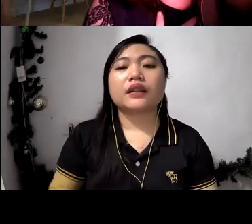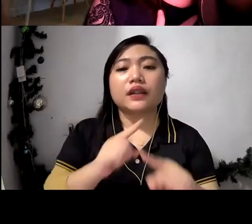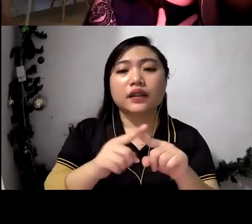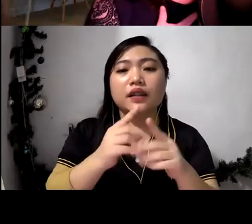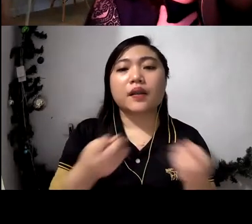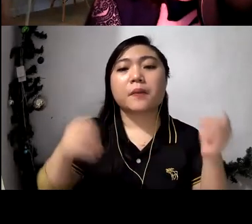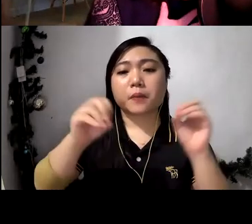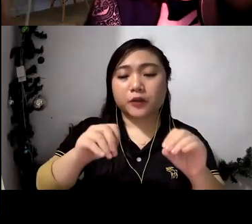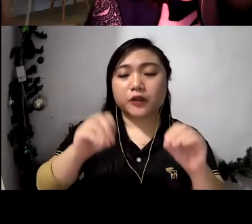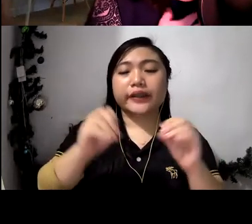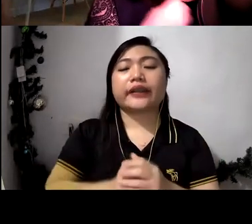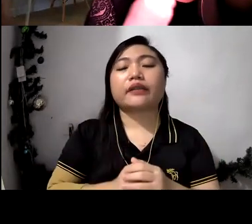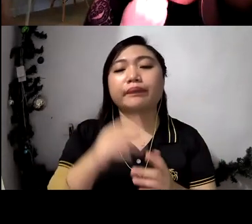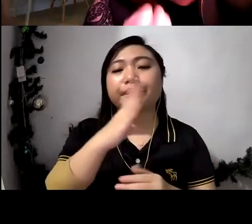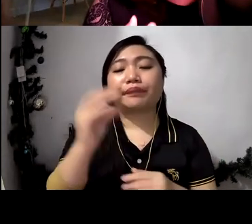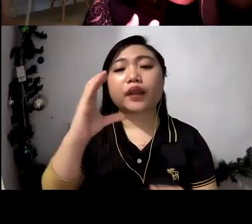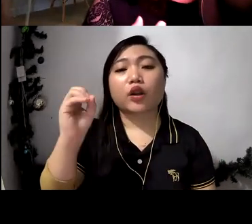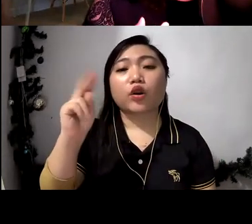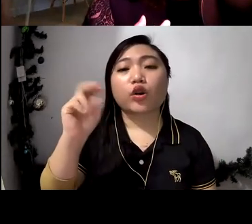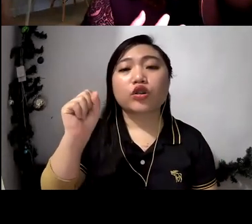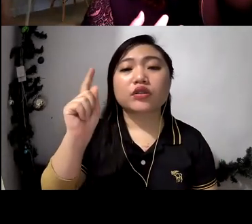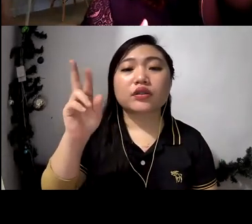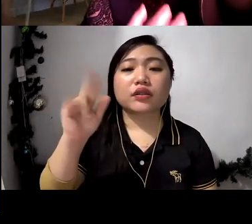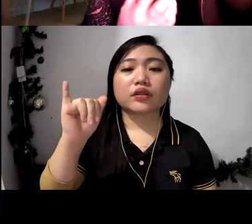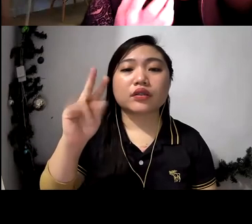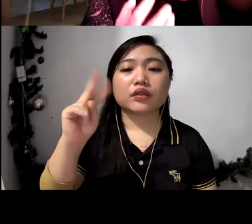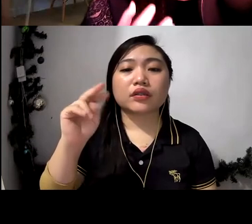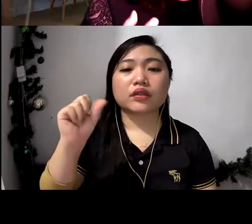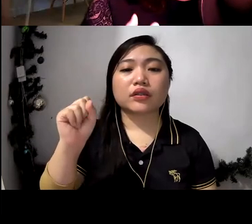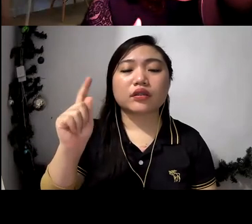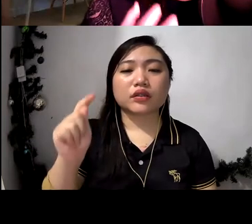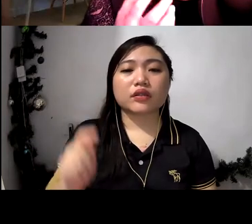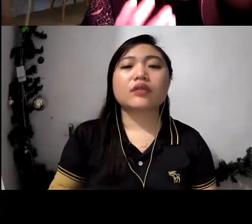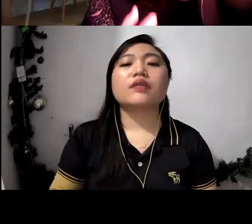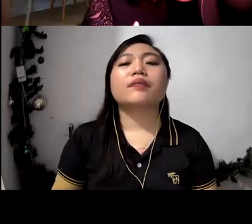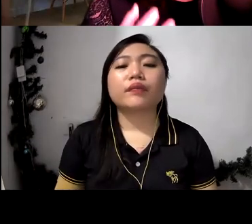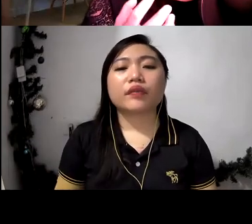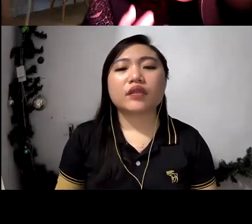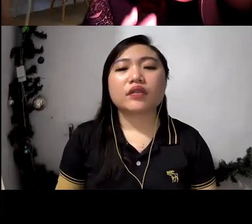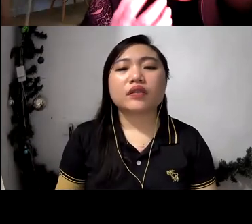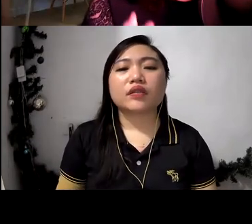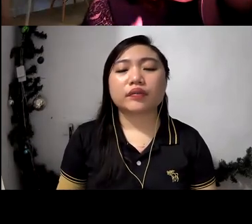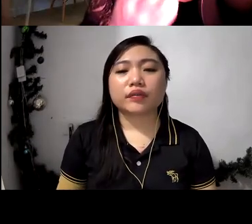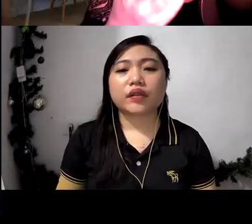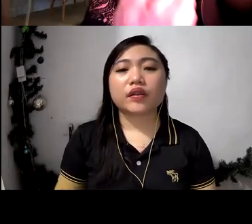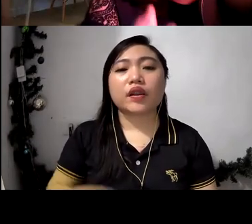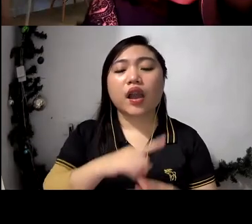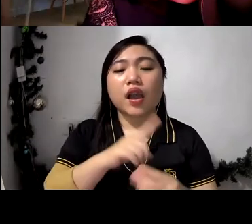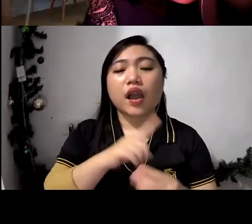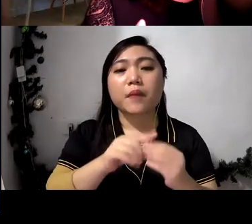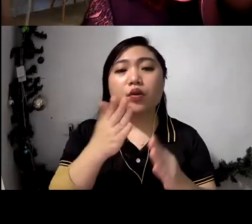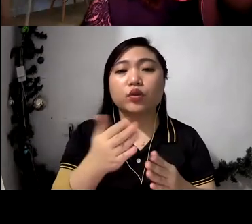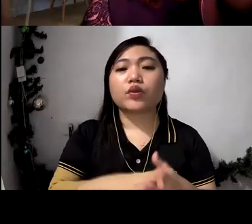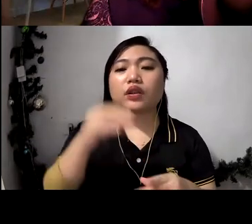tao, no? Kung ikaw ay babae, no, paano ito nakaka-create ng constraints and opportunities sa iyo pagdating sa